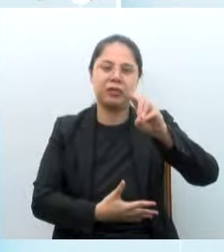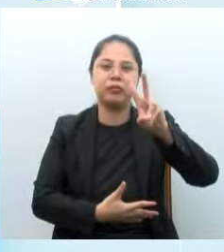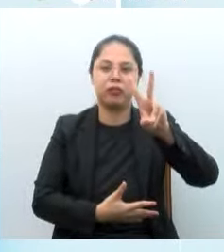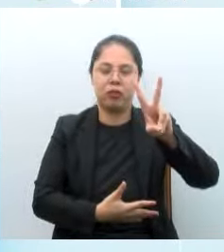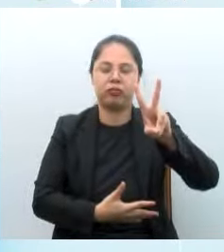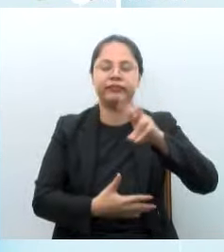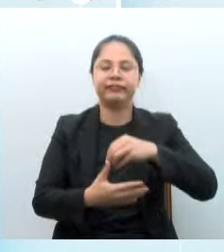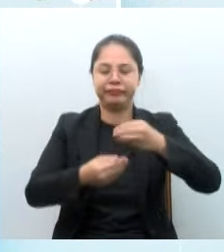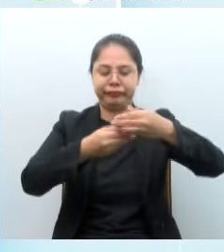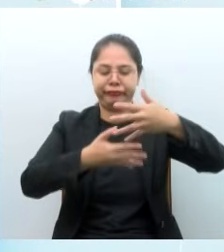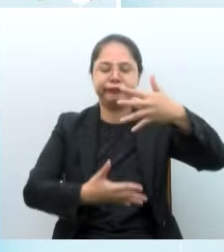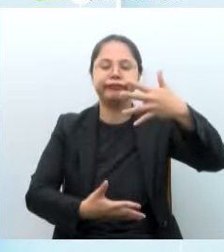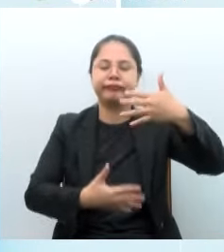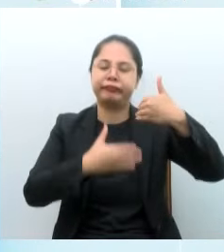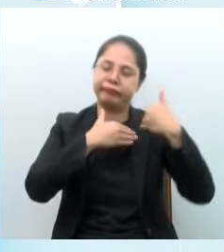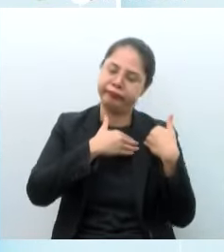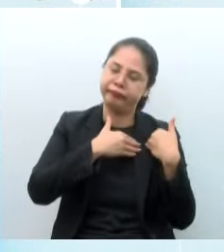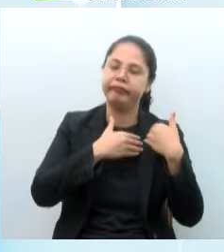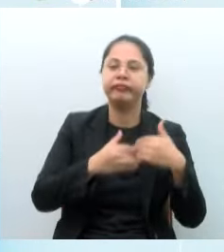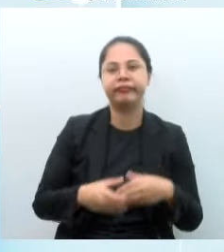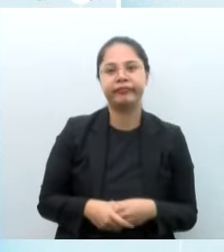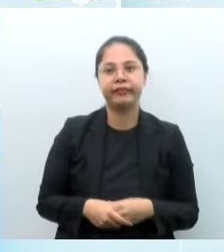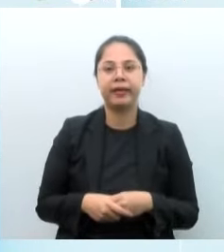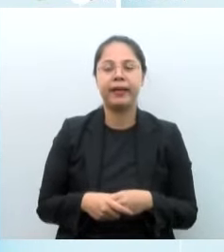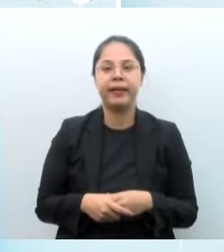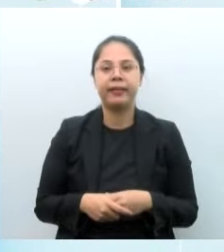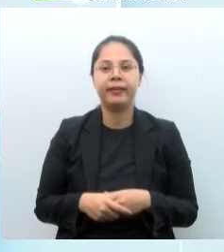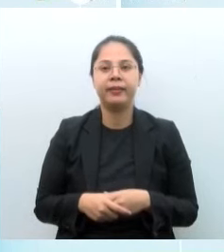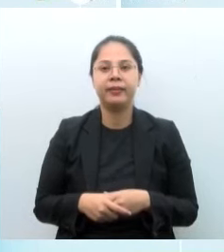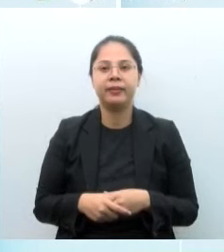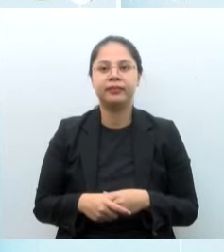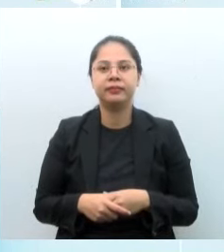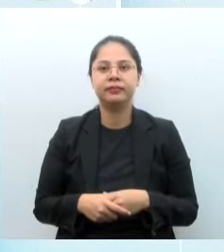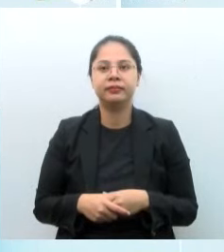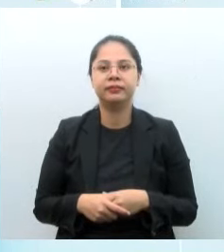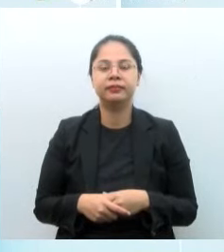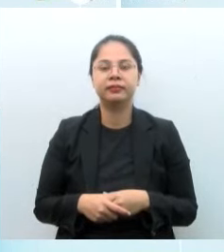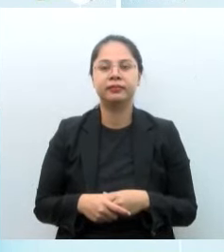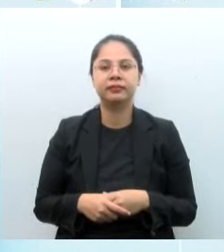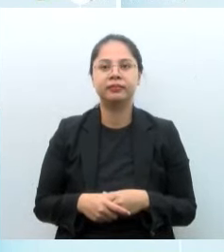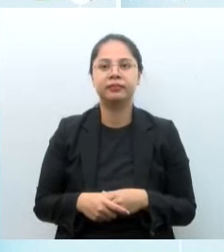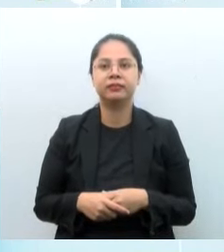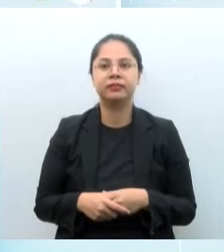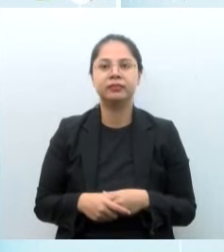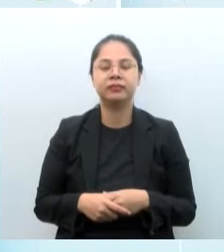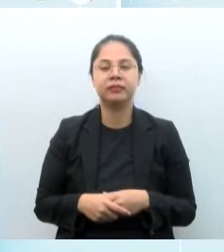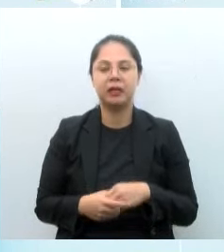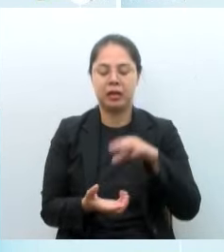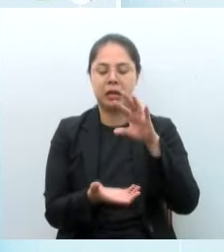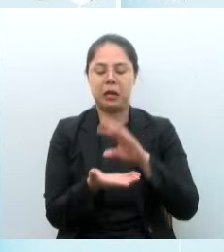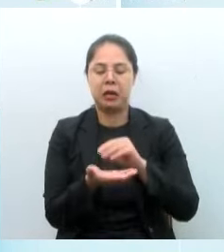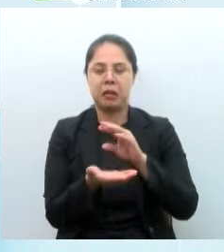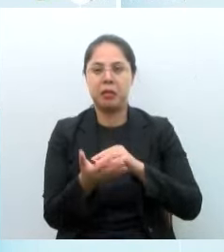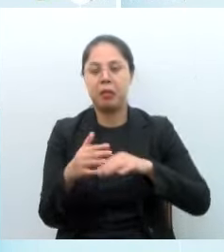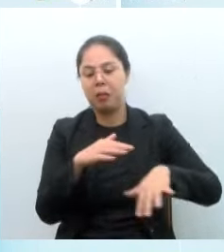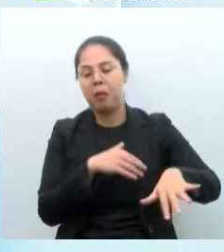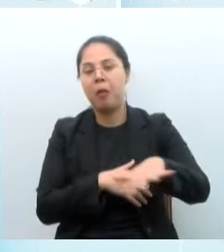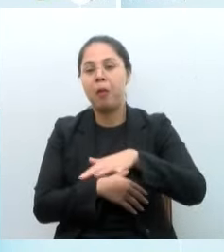ก็มีรายการที่จากรวบรวมแล้วเนี่ยทั้งหม